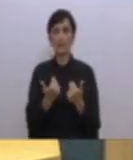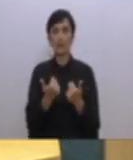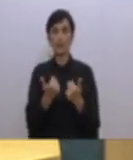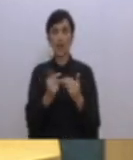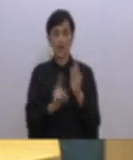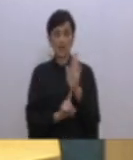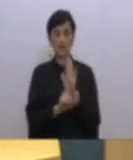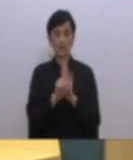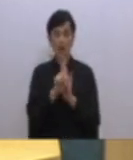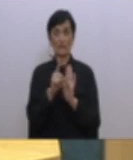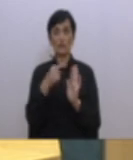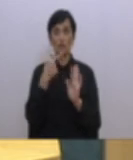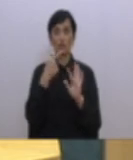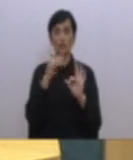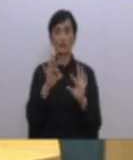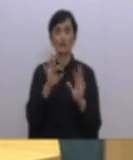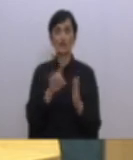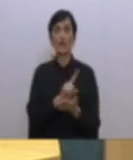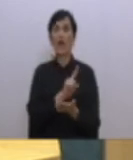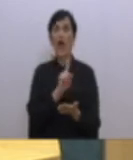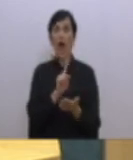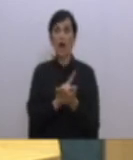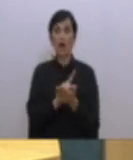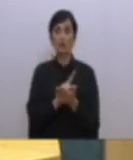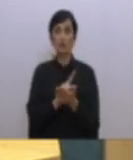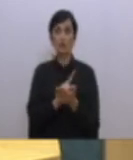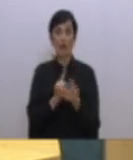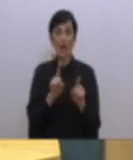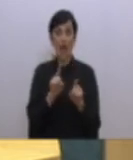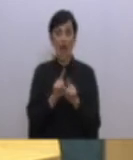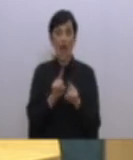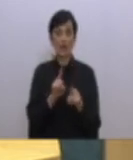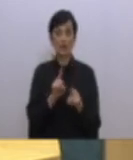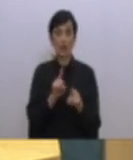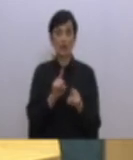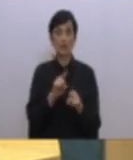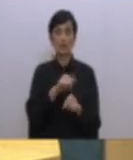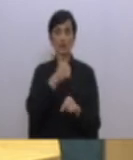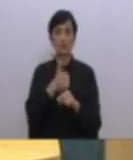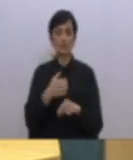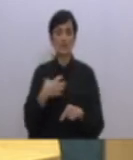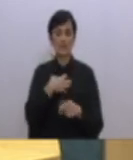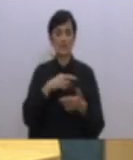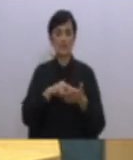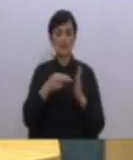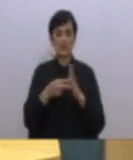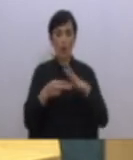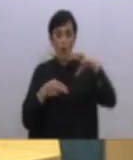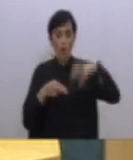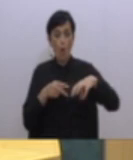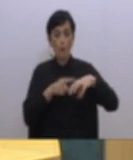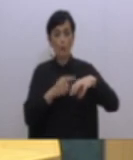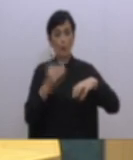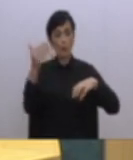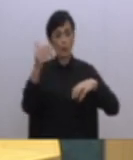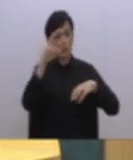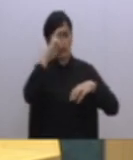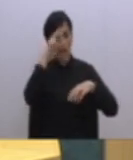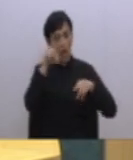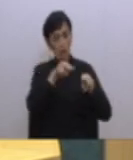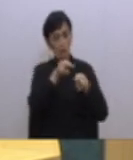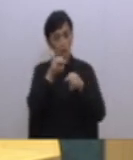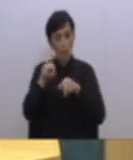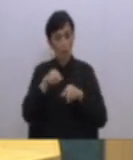eu, Twitterom, auțe de beliare, strum, aseti. Strategiul mișunului obiecte, bico, sahunți spus controlul scoși,